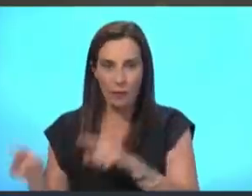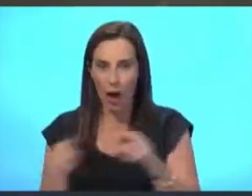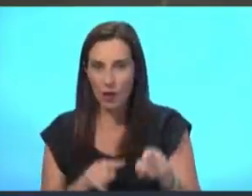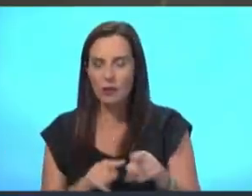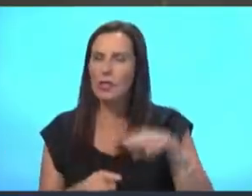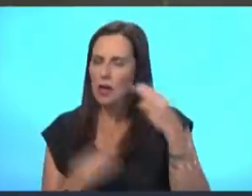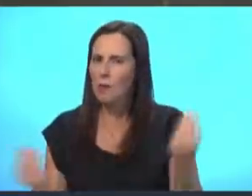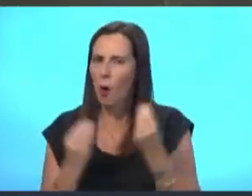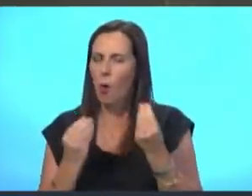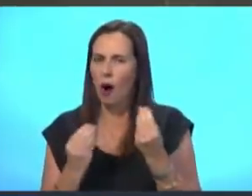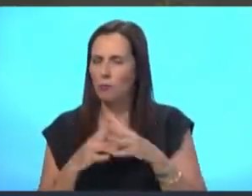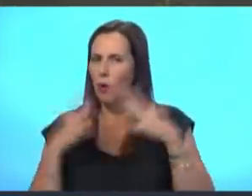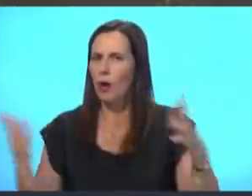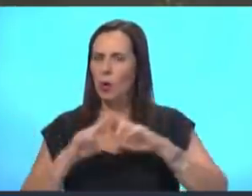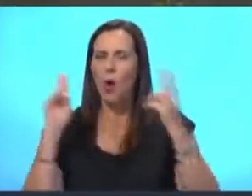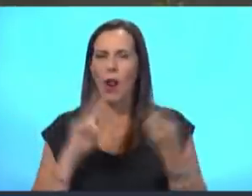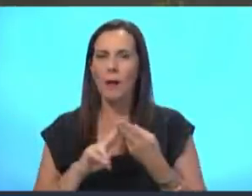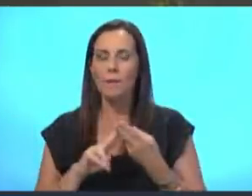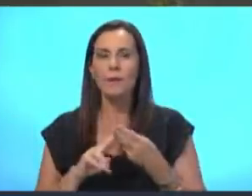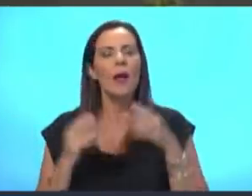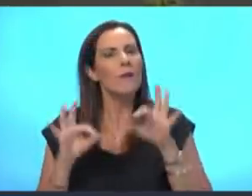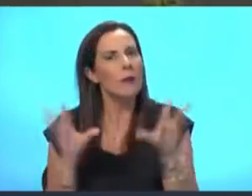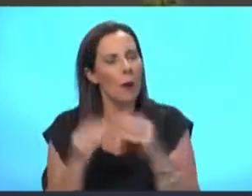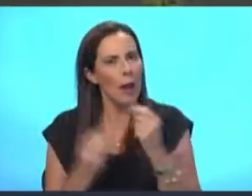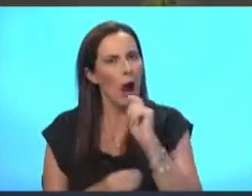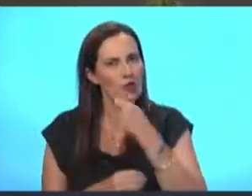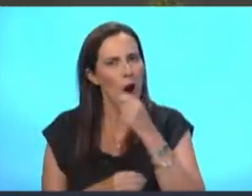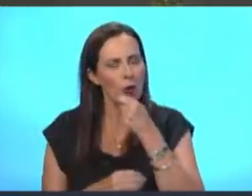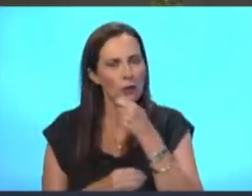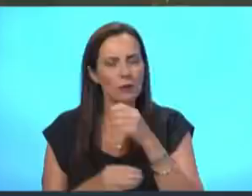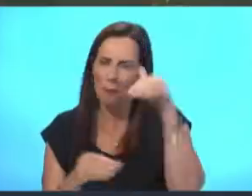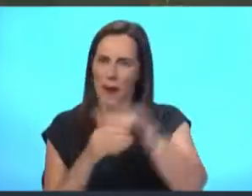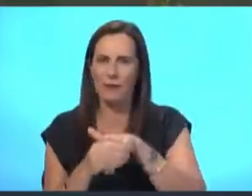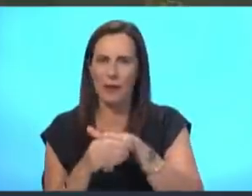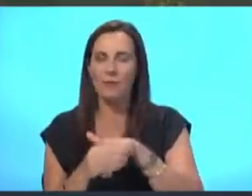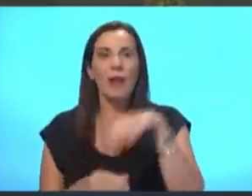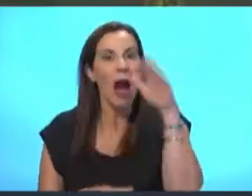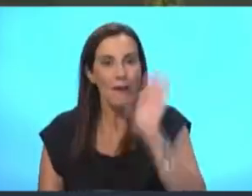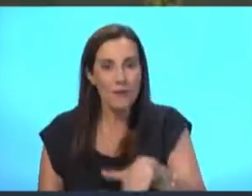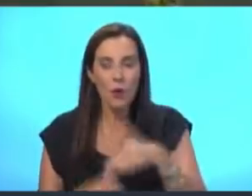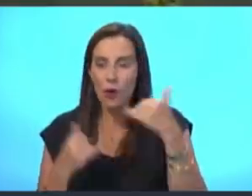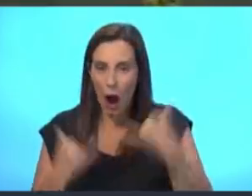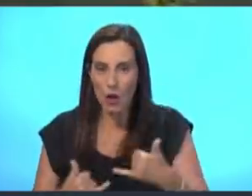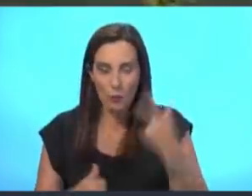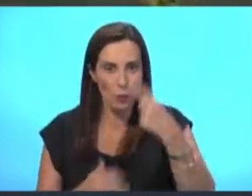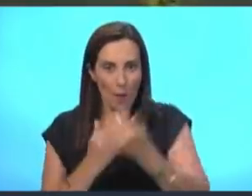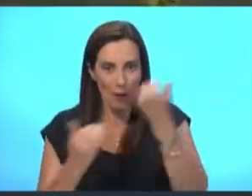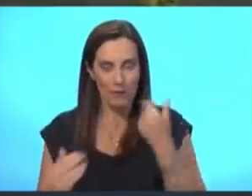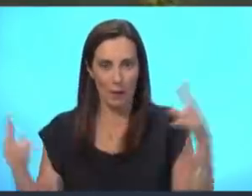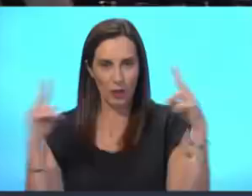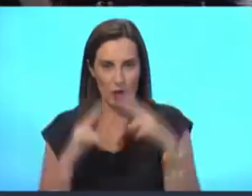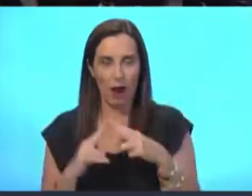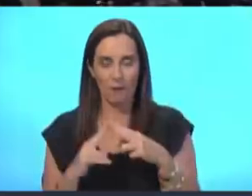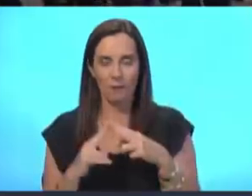אירוע בקנה מידה עולמי ומעטה של חשאיות כרוך סביבה, אפילו היום הזה יומיים לפני